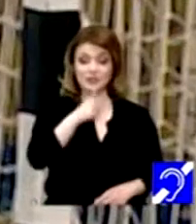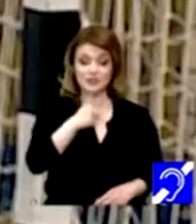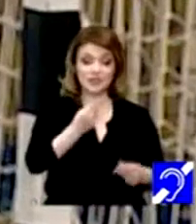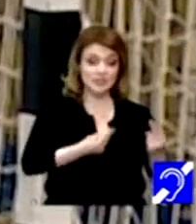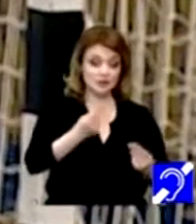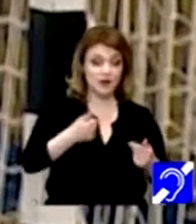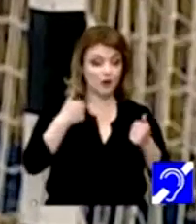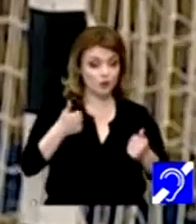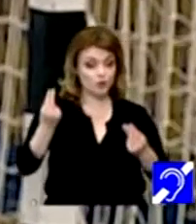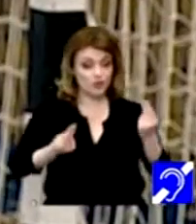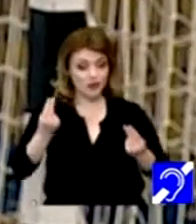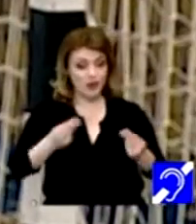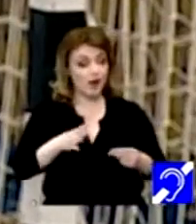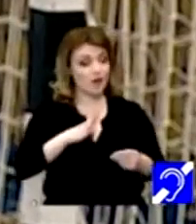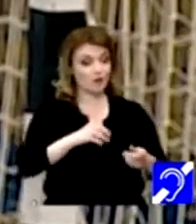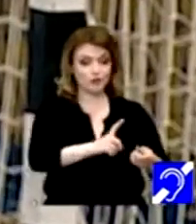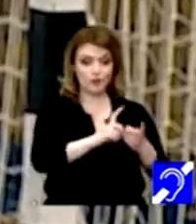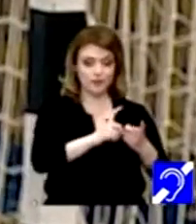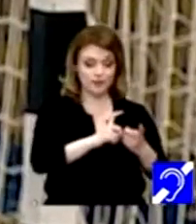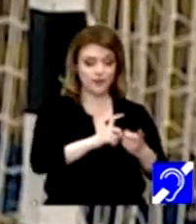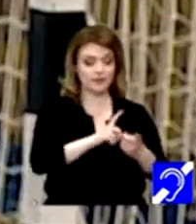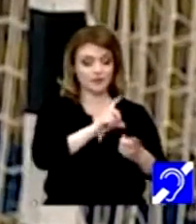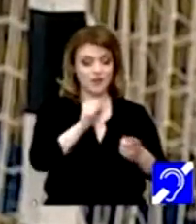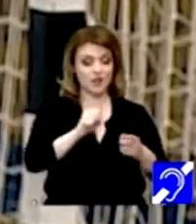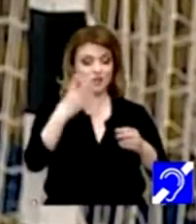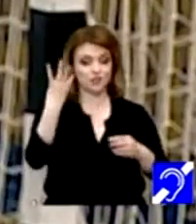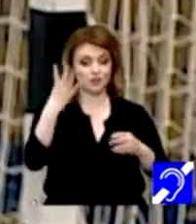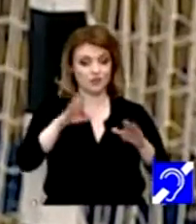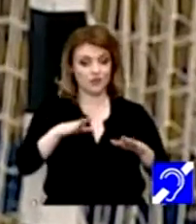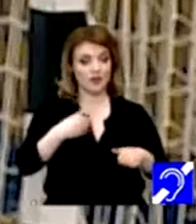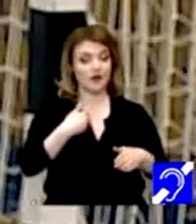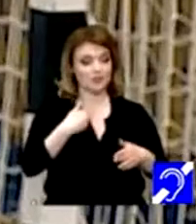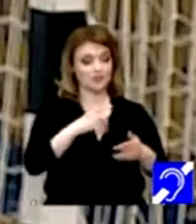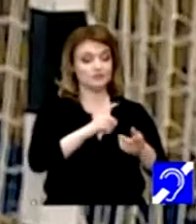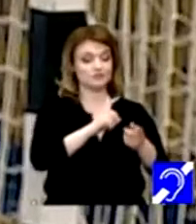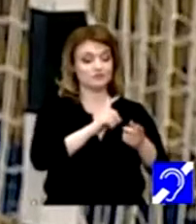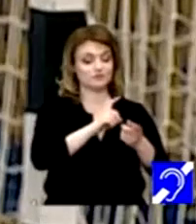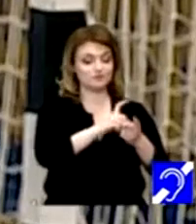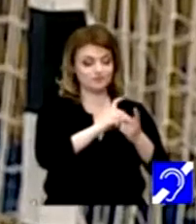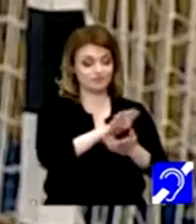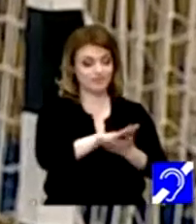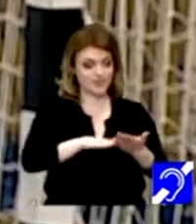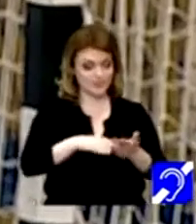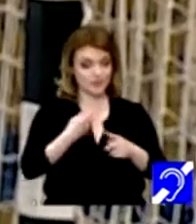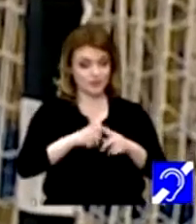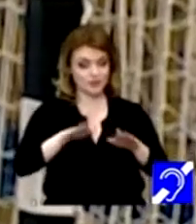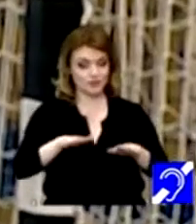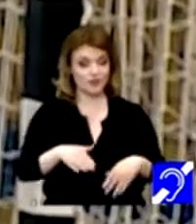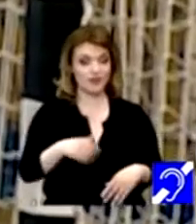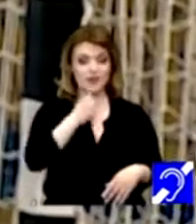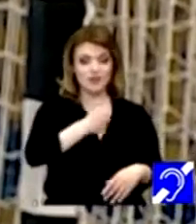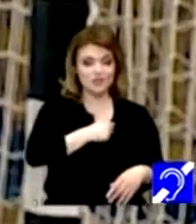un handbal bun, a fost o bătălie pentru locul 4. Noi o să continuăm să luptăm pentru acest loc. Mi pare foarte rău